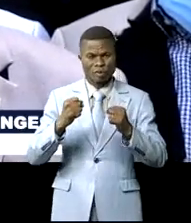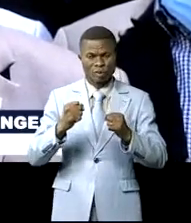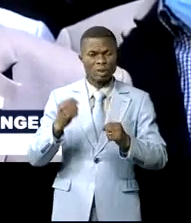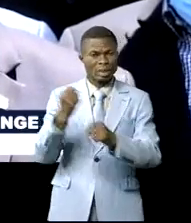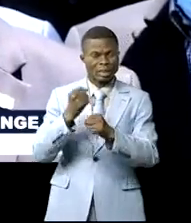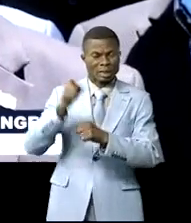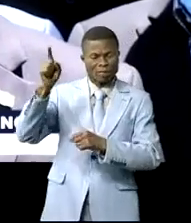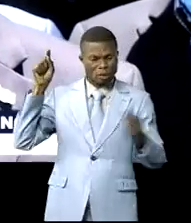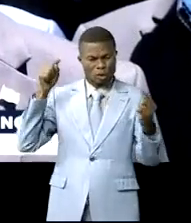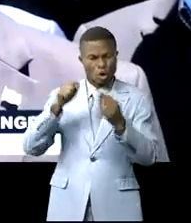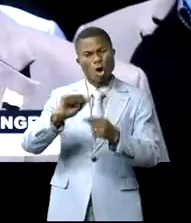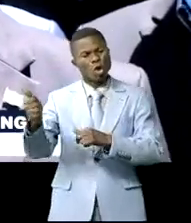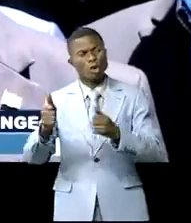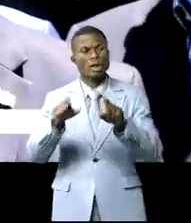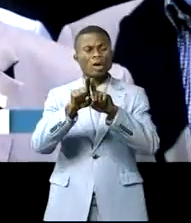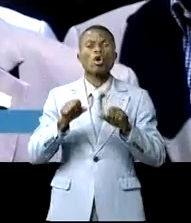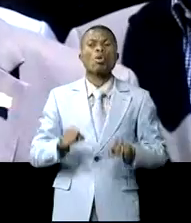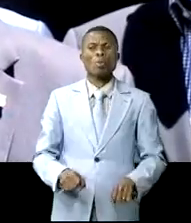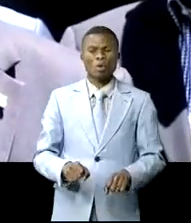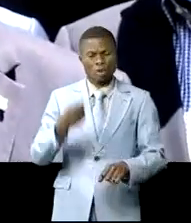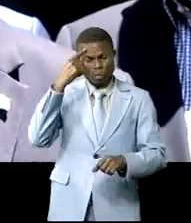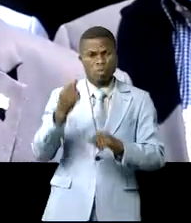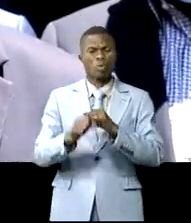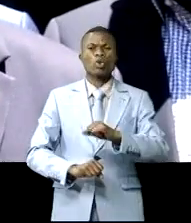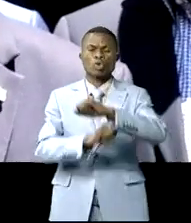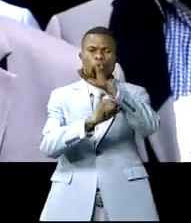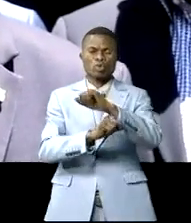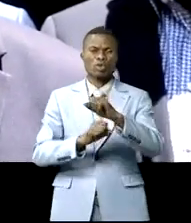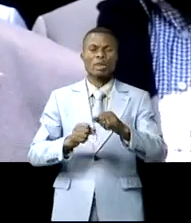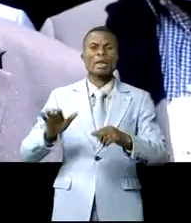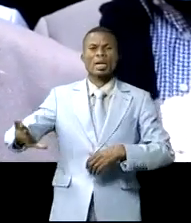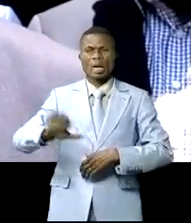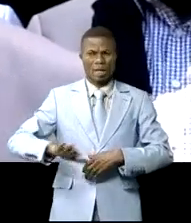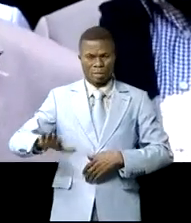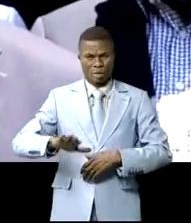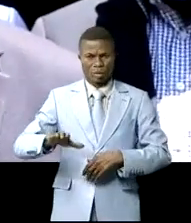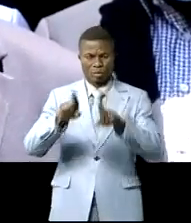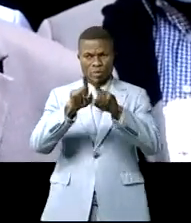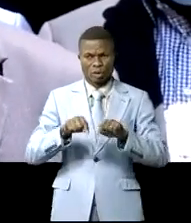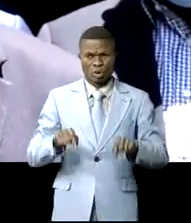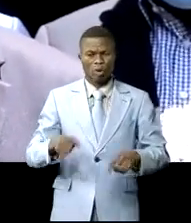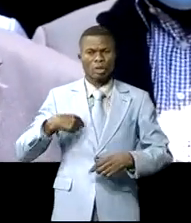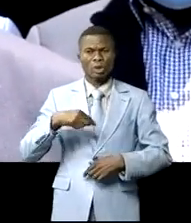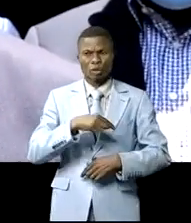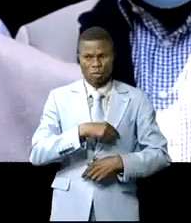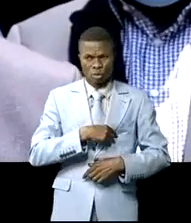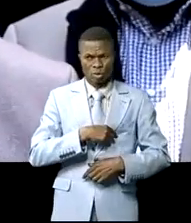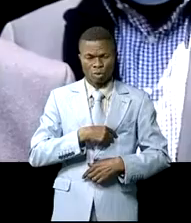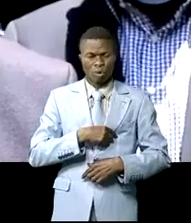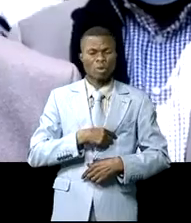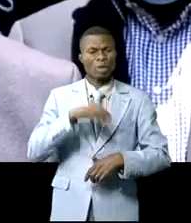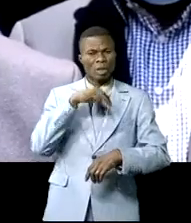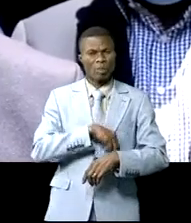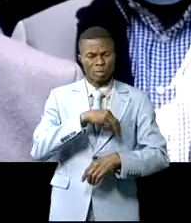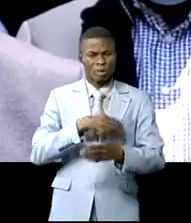terrain jusqu'à perdre leur vie sous le drapeau. Nous les saluons tous les jours et aujourd'hui on devait voir dans quelles conditions